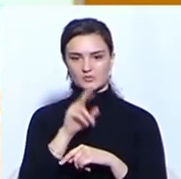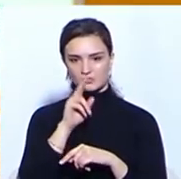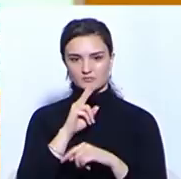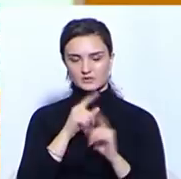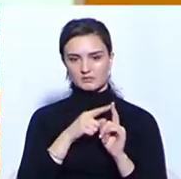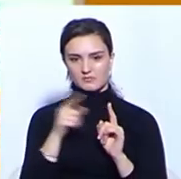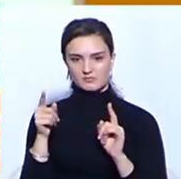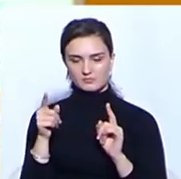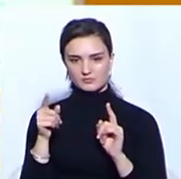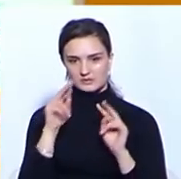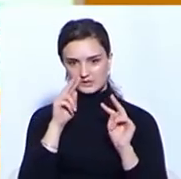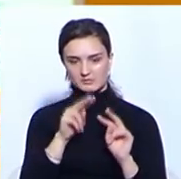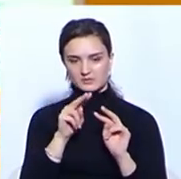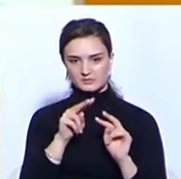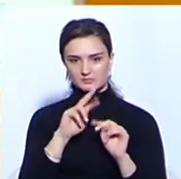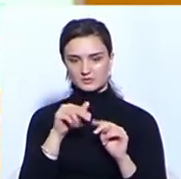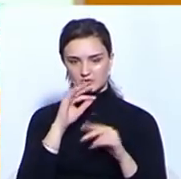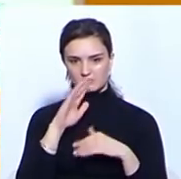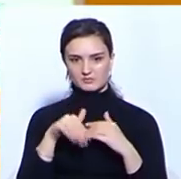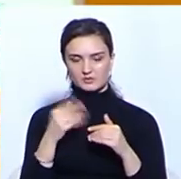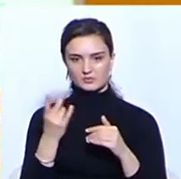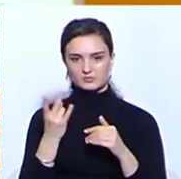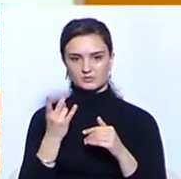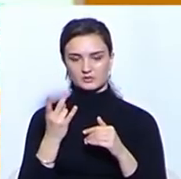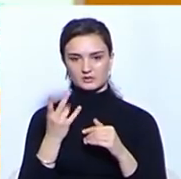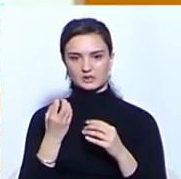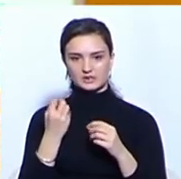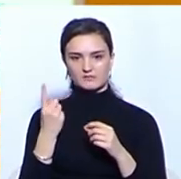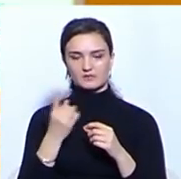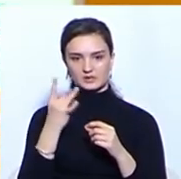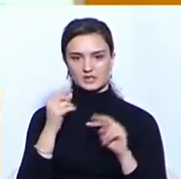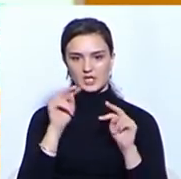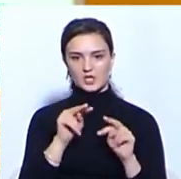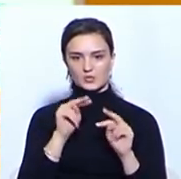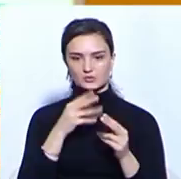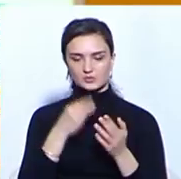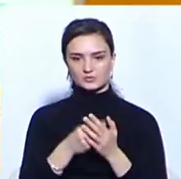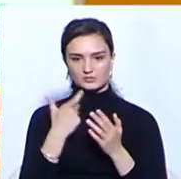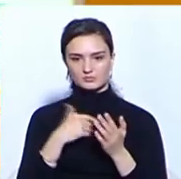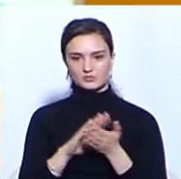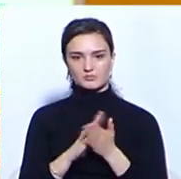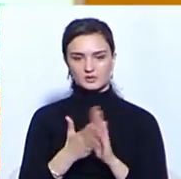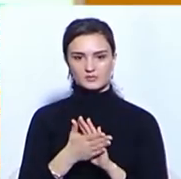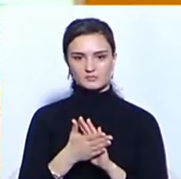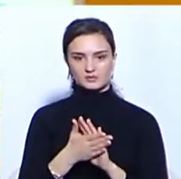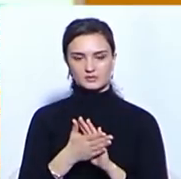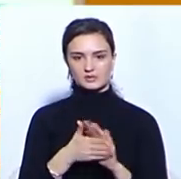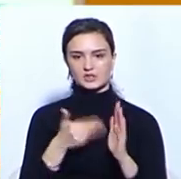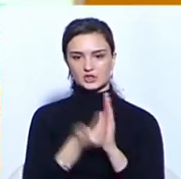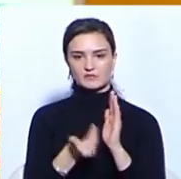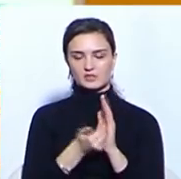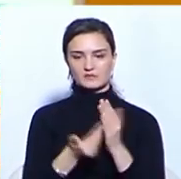თვის განმავლობაში, ზედამხედველობა და შემდეგ უნდა კიდევ ერთხელ გააკონტროლოს საკუთარი მდგომარეობა.